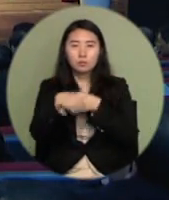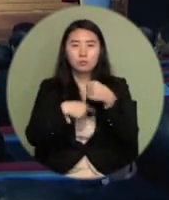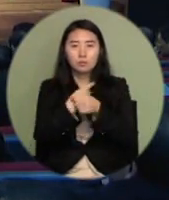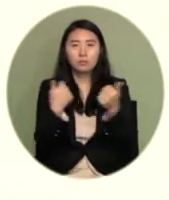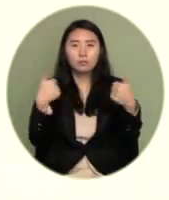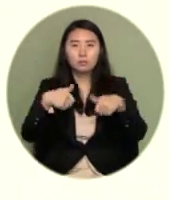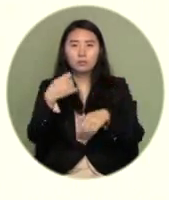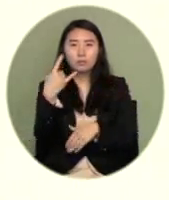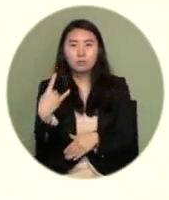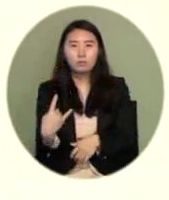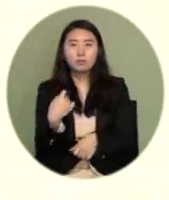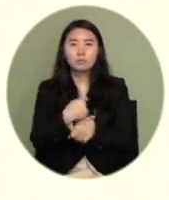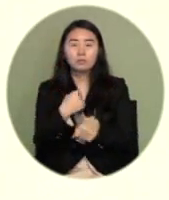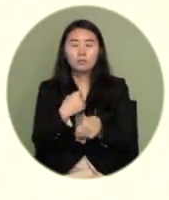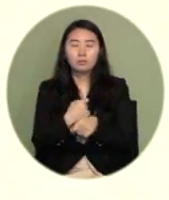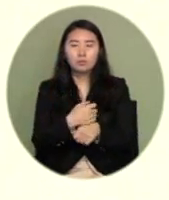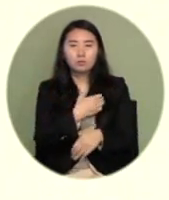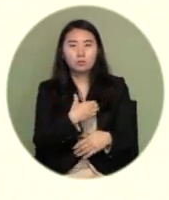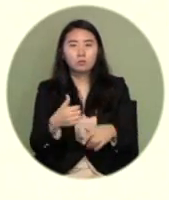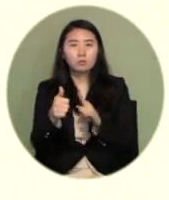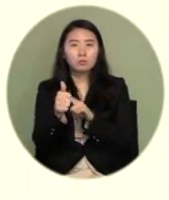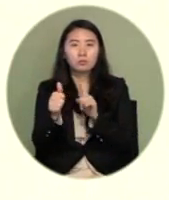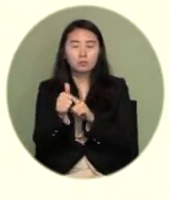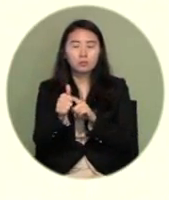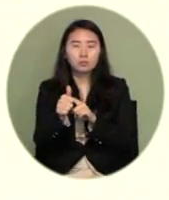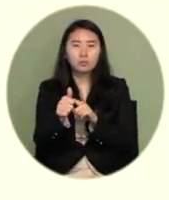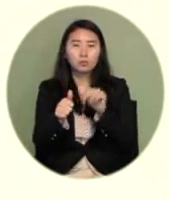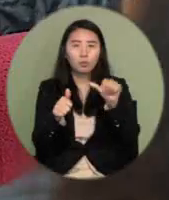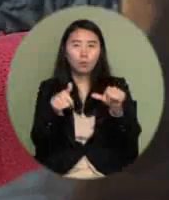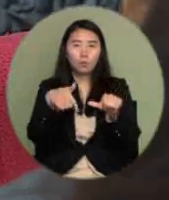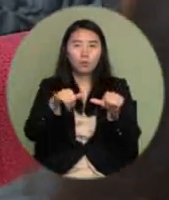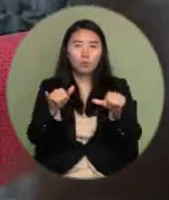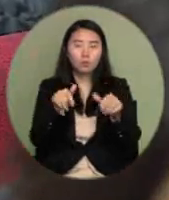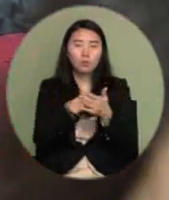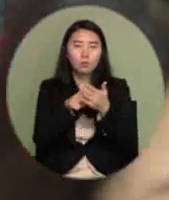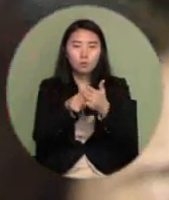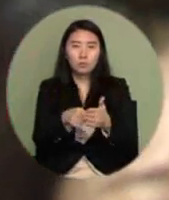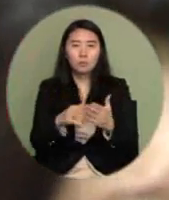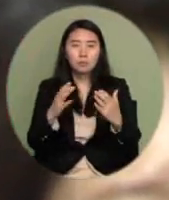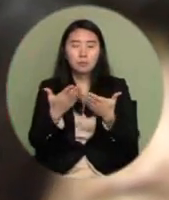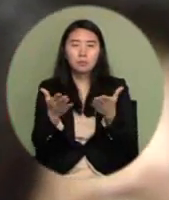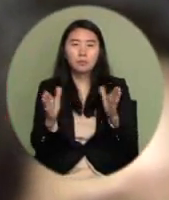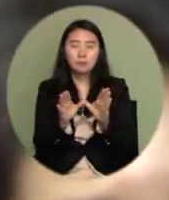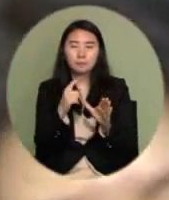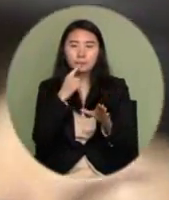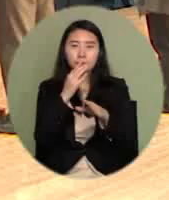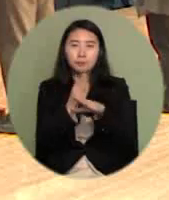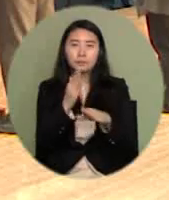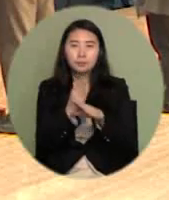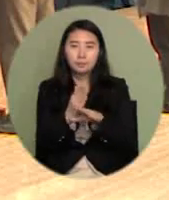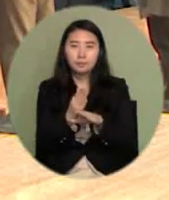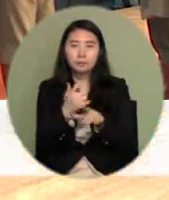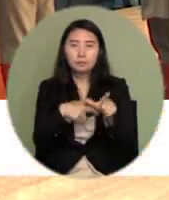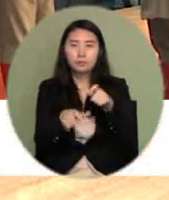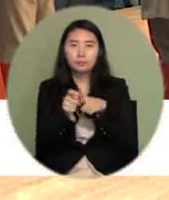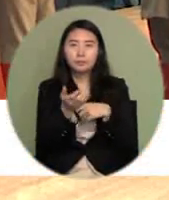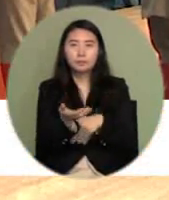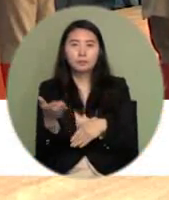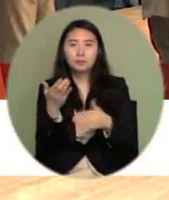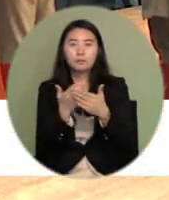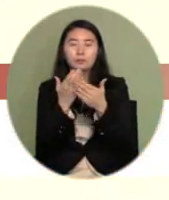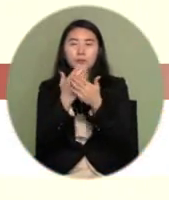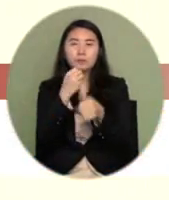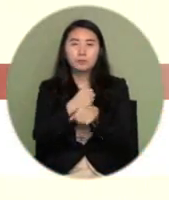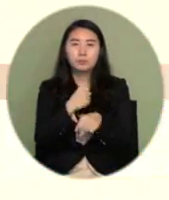신년 인사회에서 김영배 구청장은 민선 5기부터 추진해온 마을 민주주의를 한 단계 더 발전시킨다는 포부를 밝혔습니다.